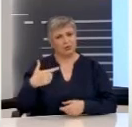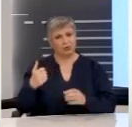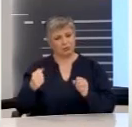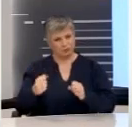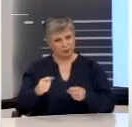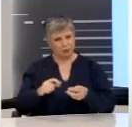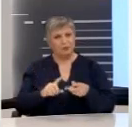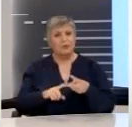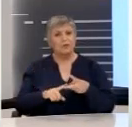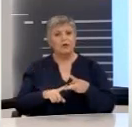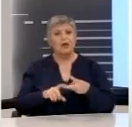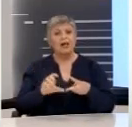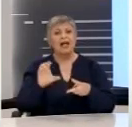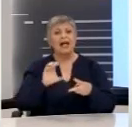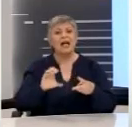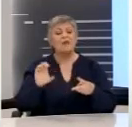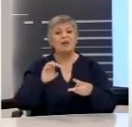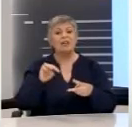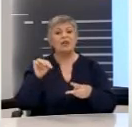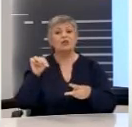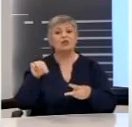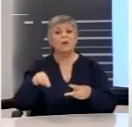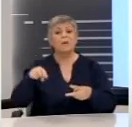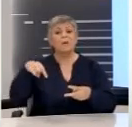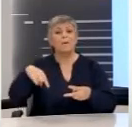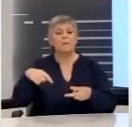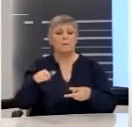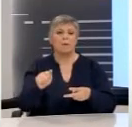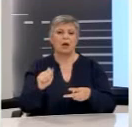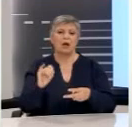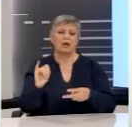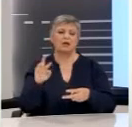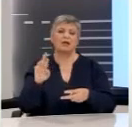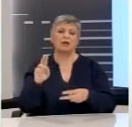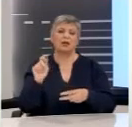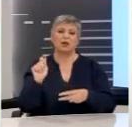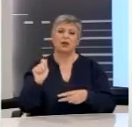κύριος Ευάγγελος Μπαϊρακτάρης. Κρατήστε το και αυτό το όνομα.